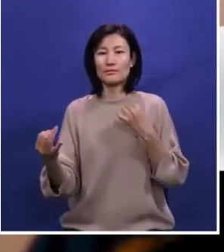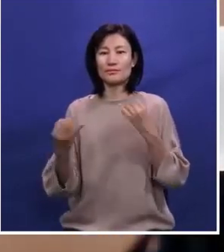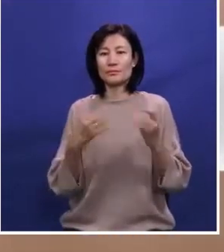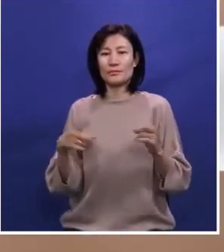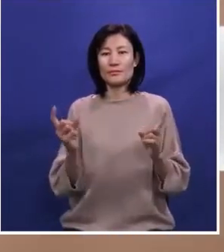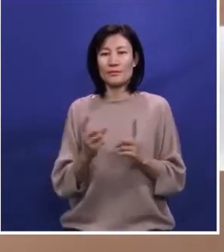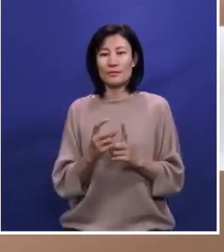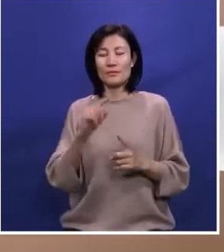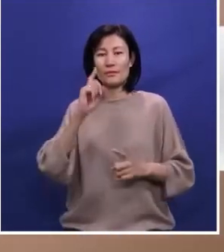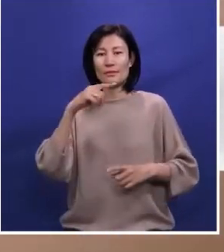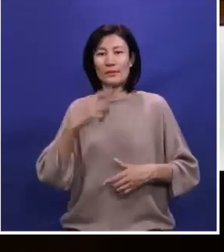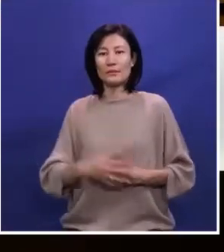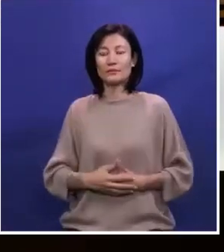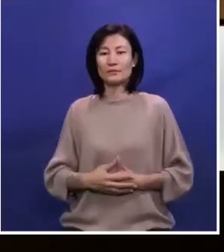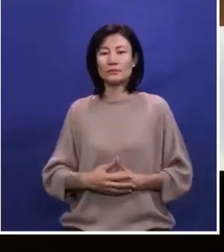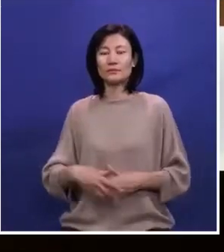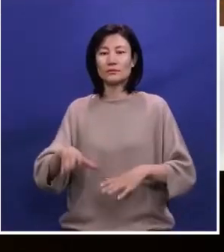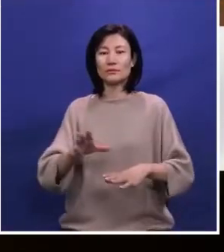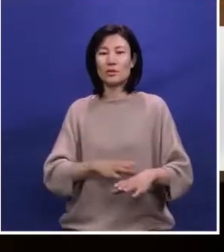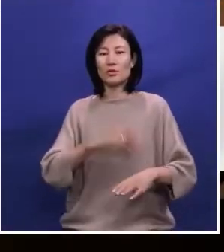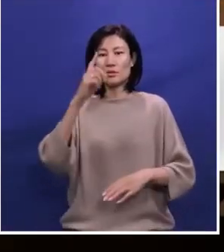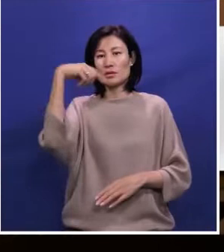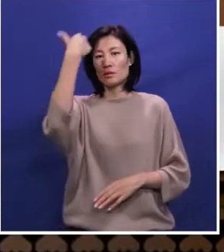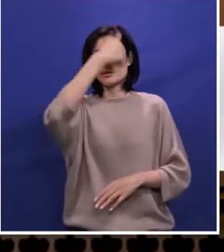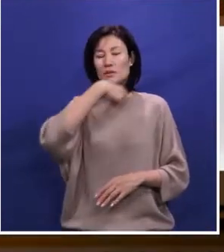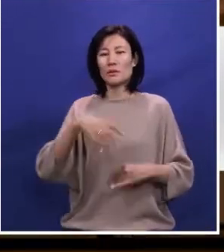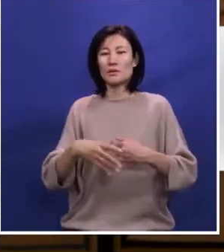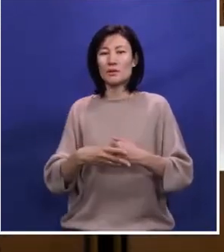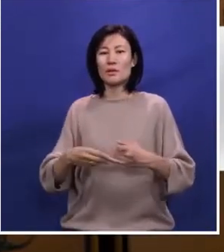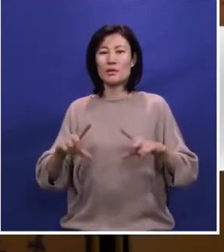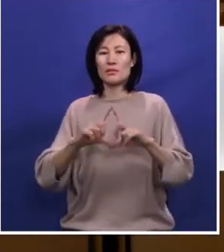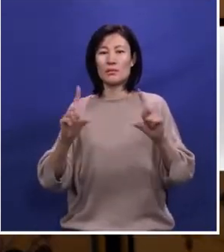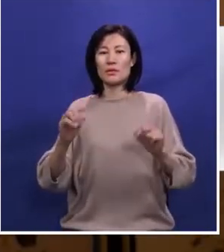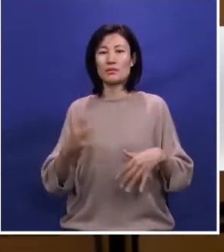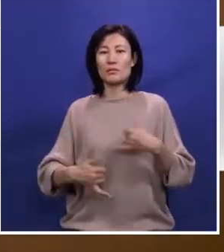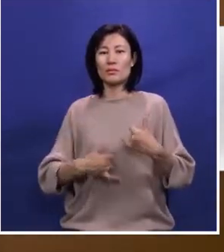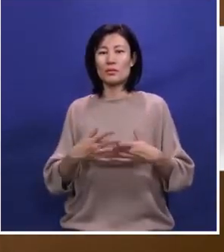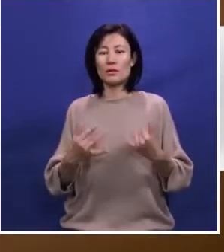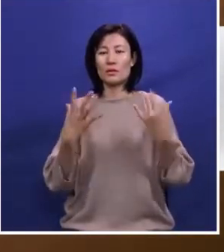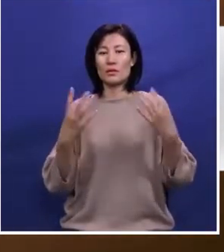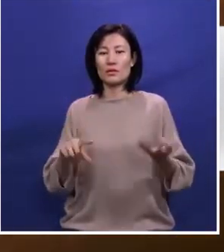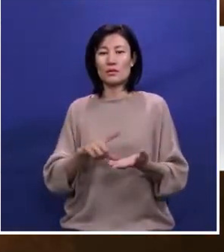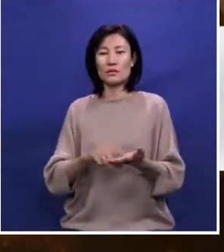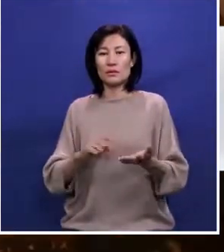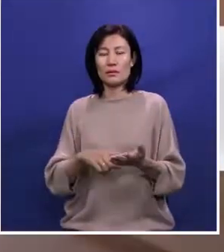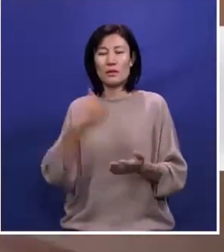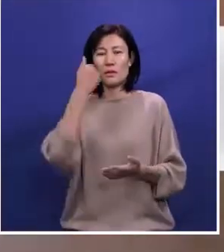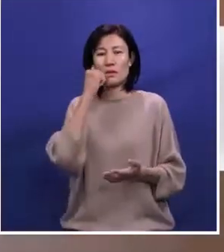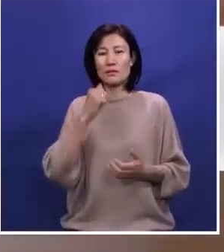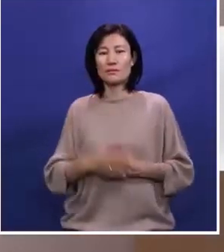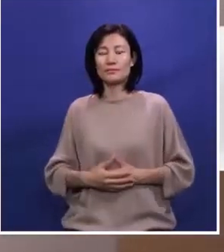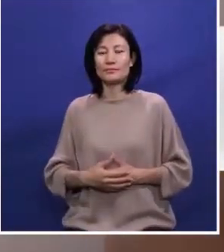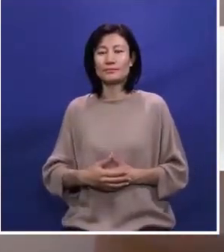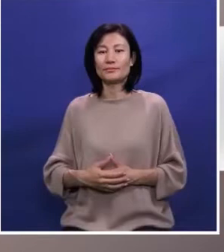әфсанасын әңгімелеп береді екен. Ұзақ жылдар жергілікті мектепте мұғалім болып, қазір зейнет жасындағы қарияның